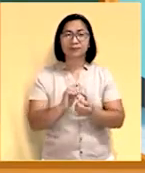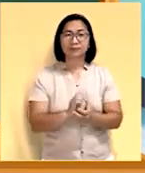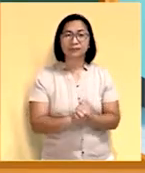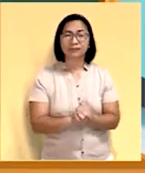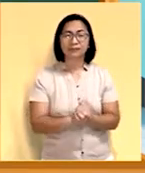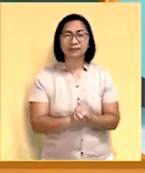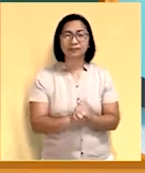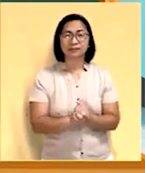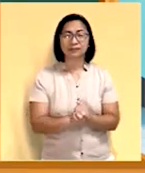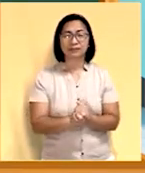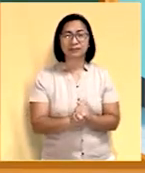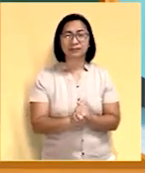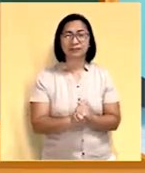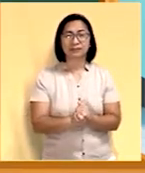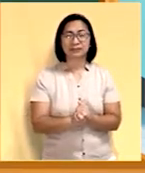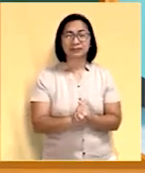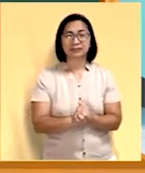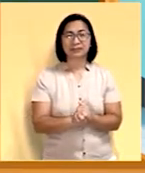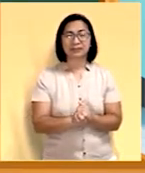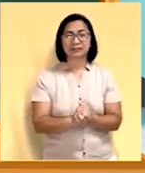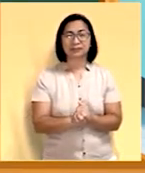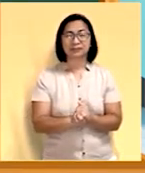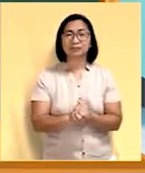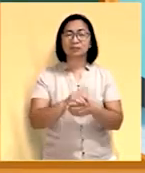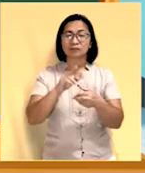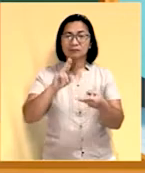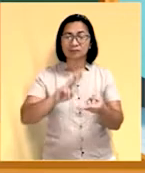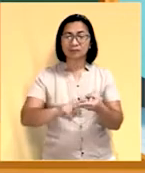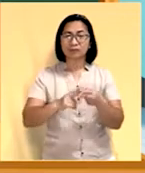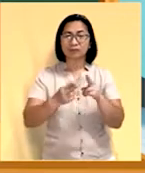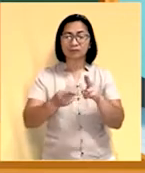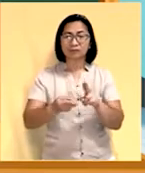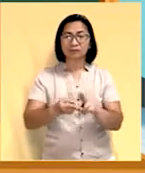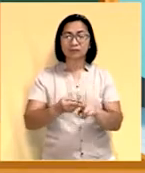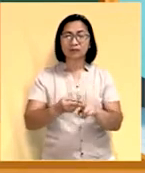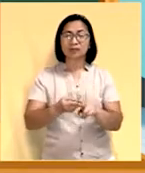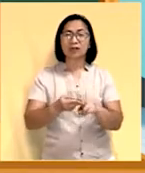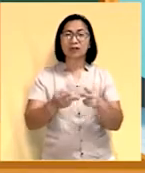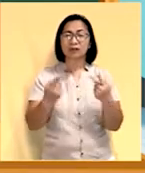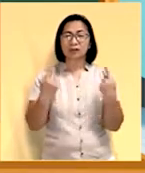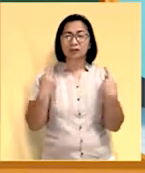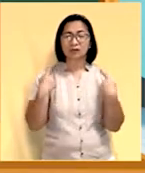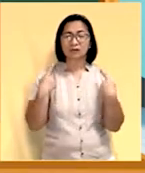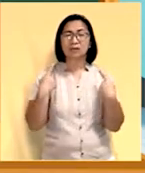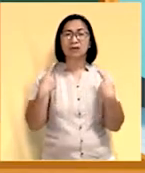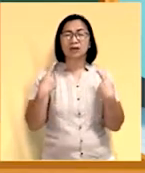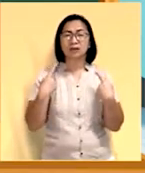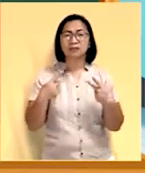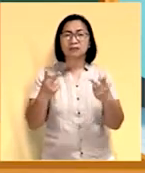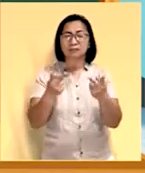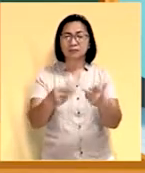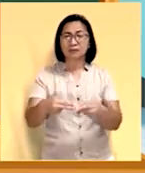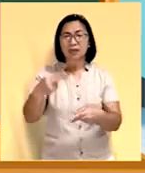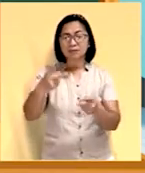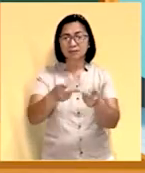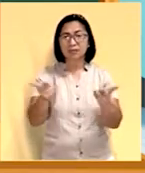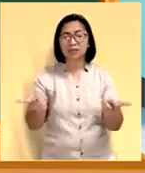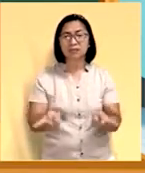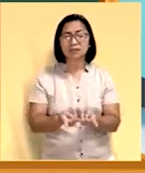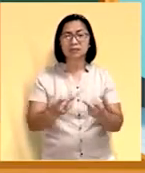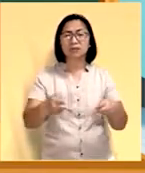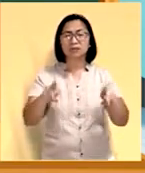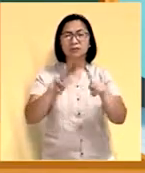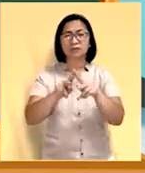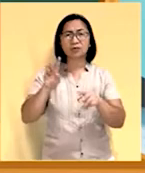Ang number na may pinakamataas na place value